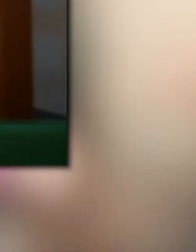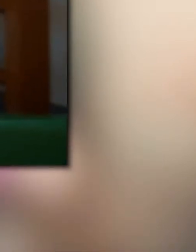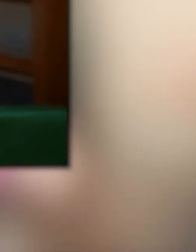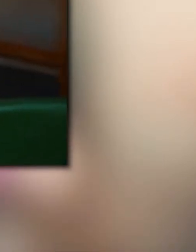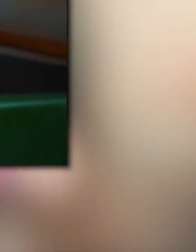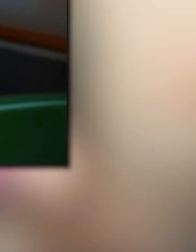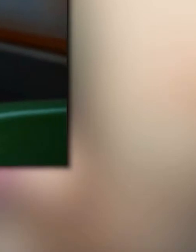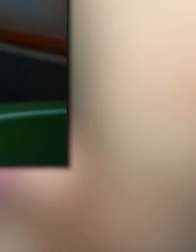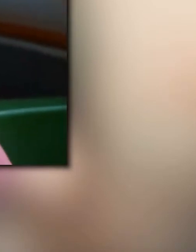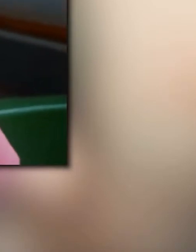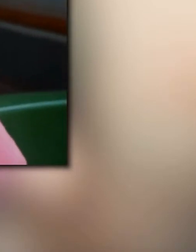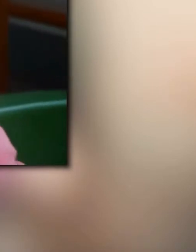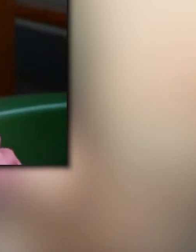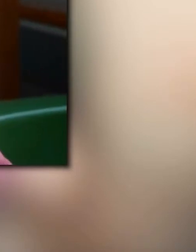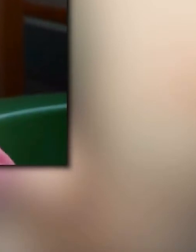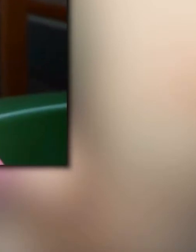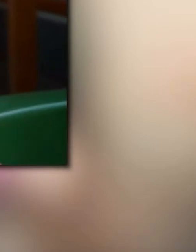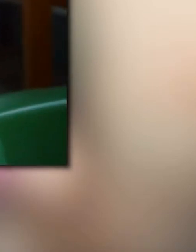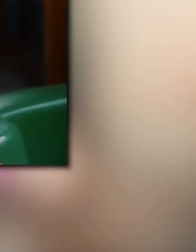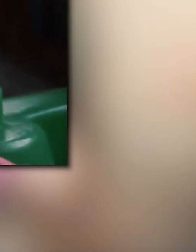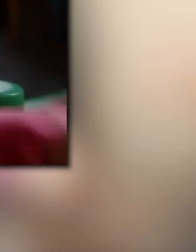Où il est, papa?